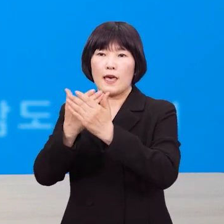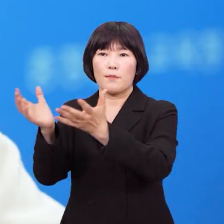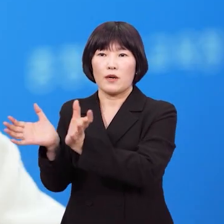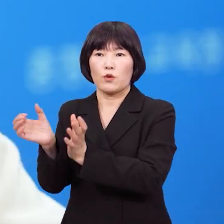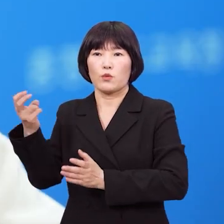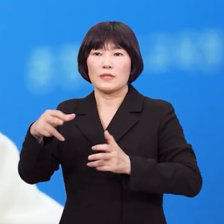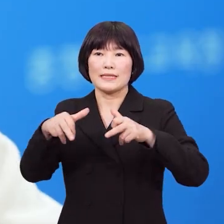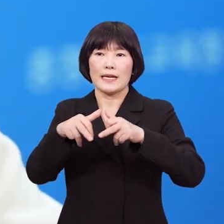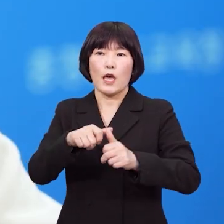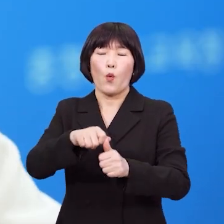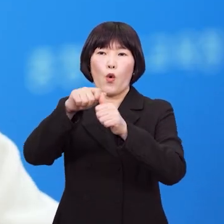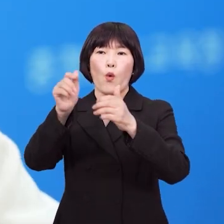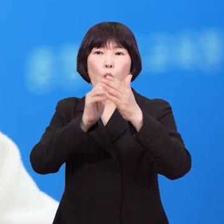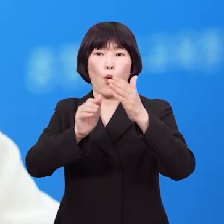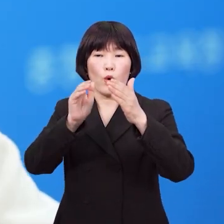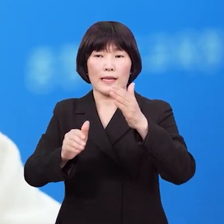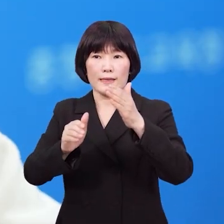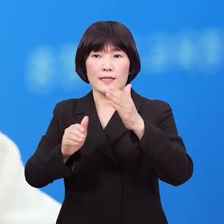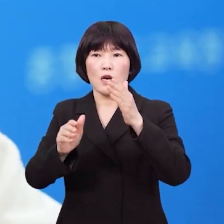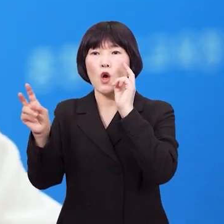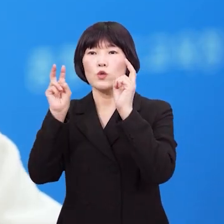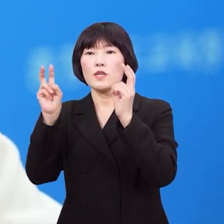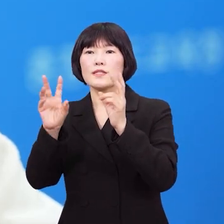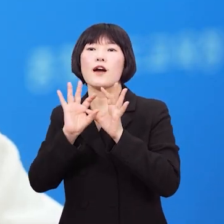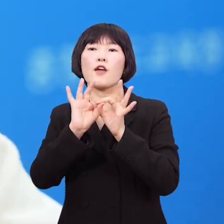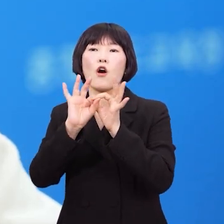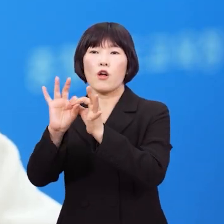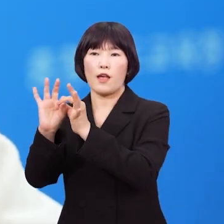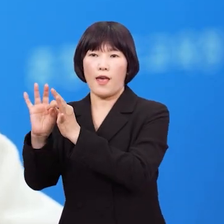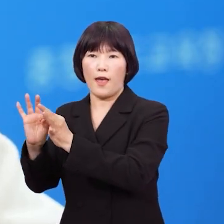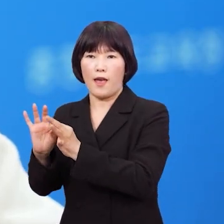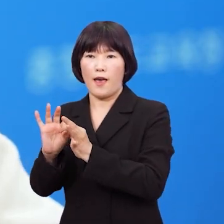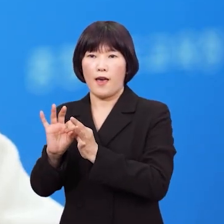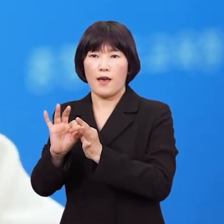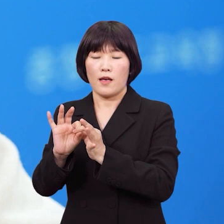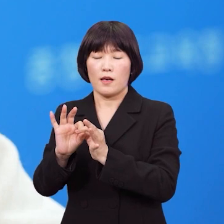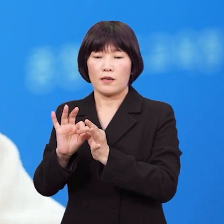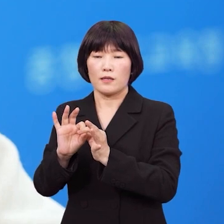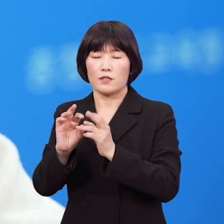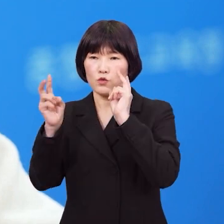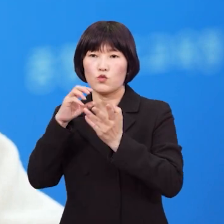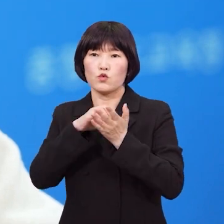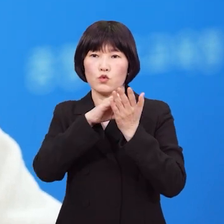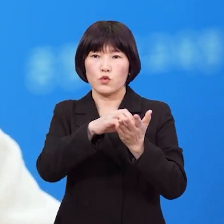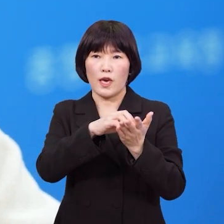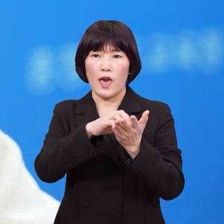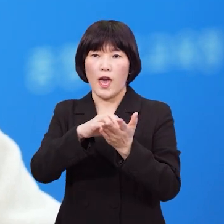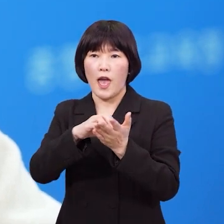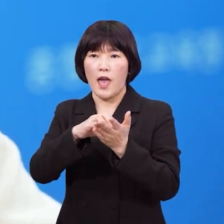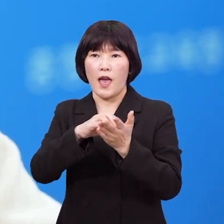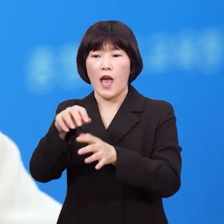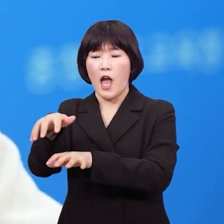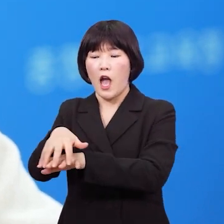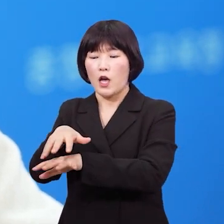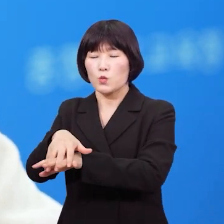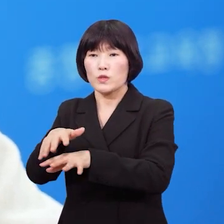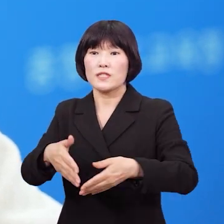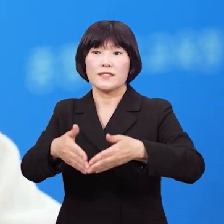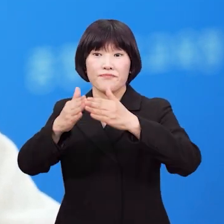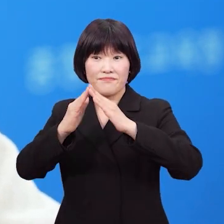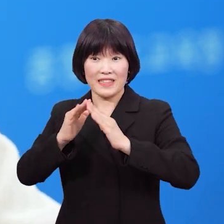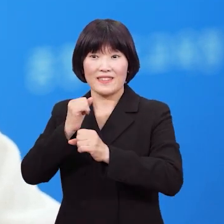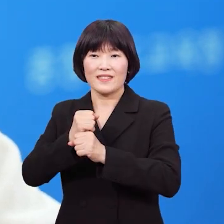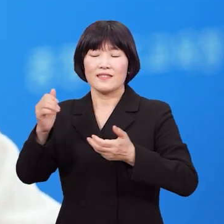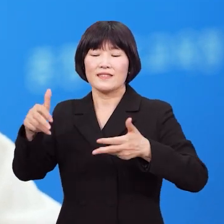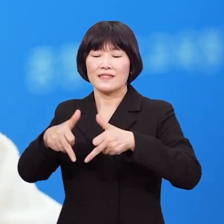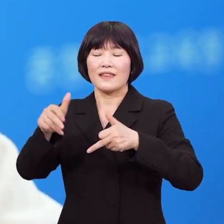등 취업과 연계된 모든 기관과의 취업 지원체, 협의체를 만들어서 우리 장애 학생들의 일자리